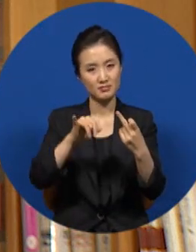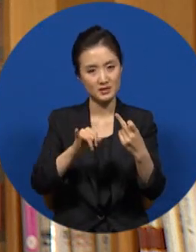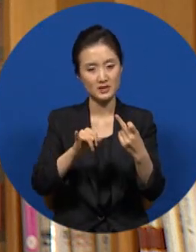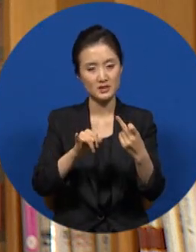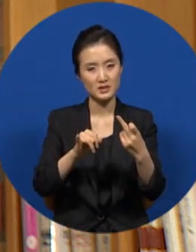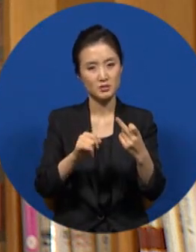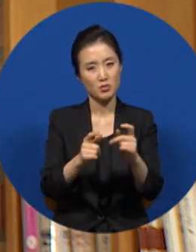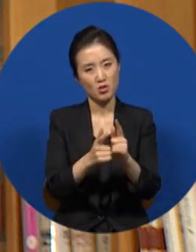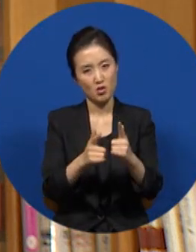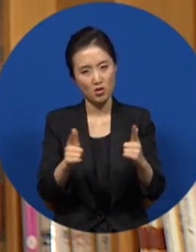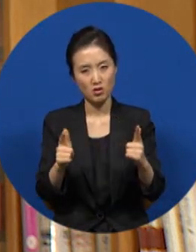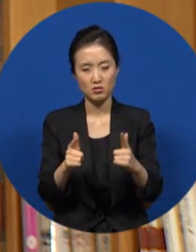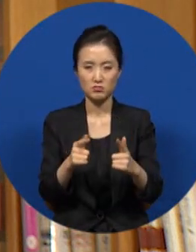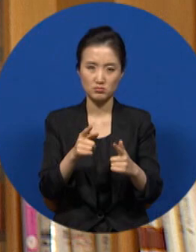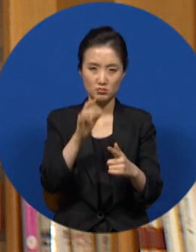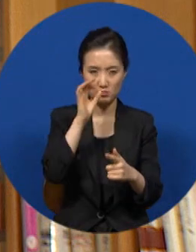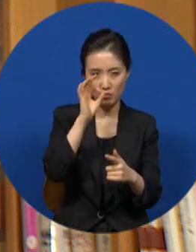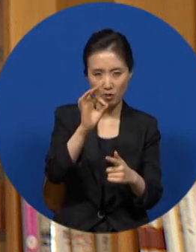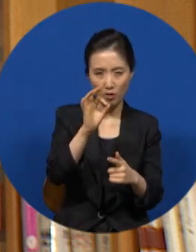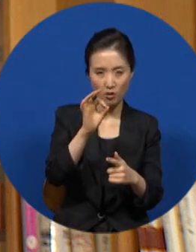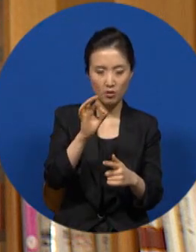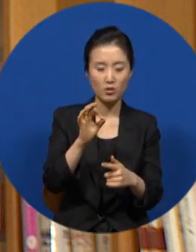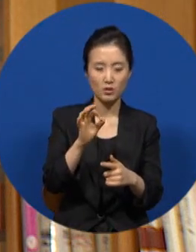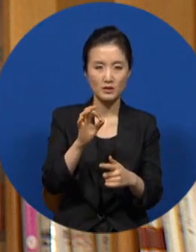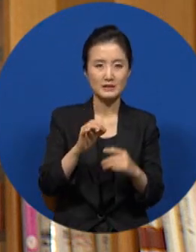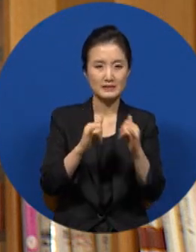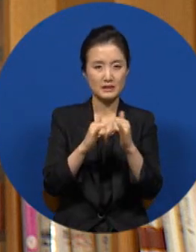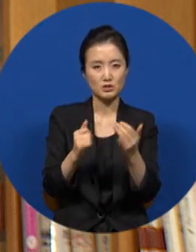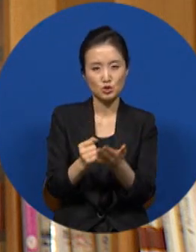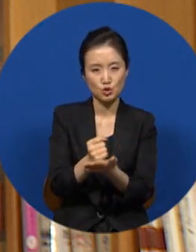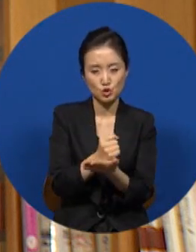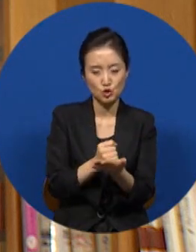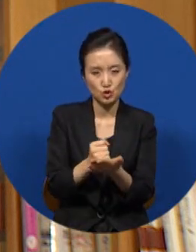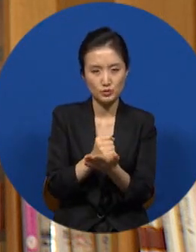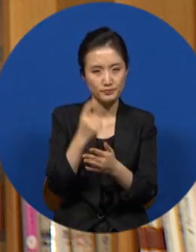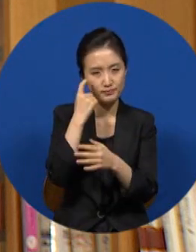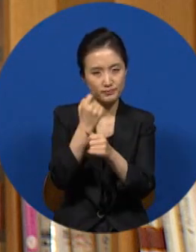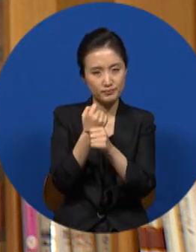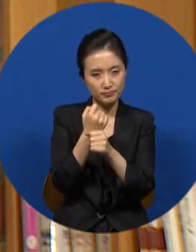예측하기 시작한 것은 약간 1500년 정도부터예요.